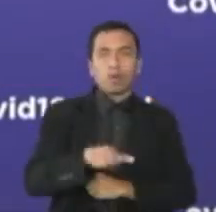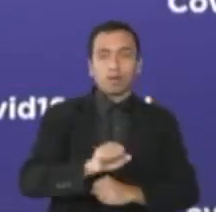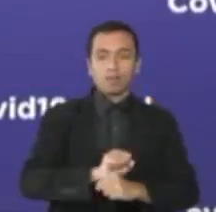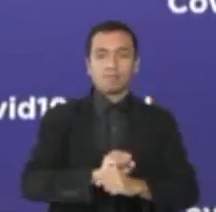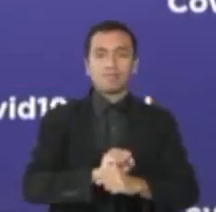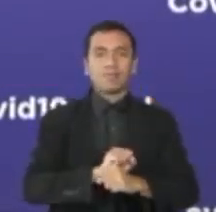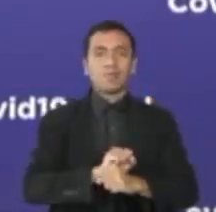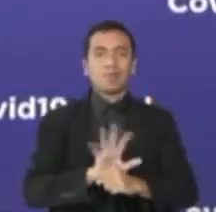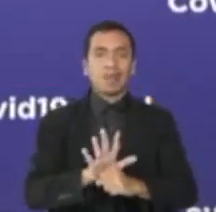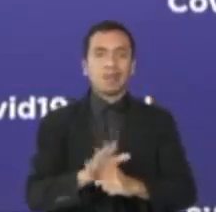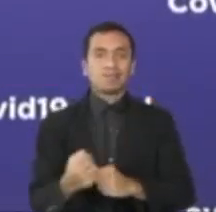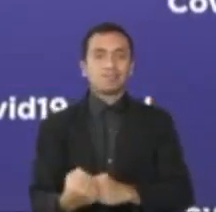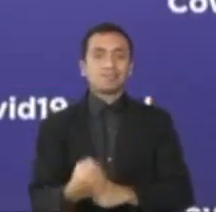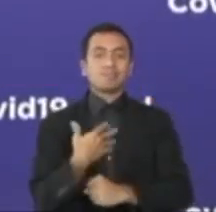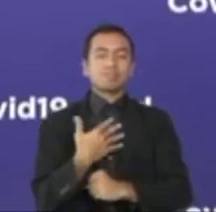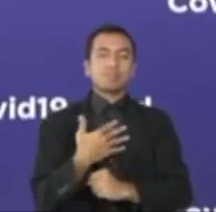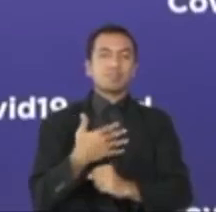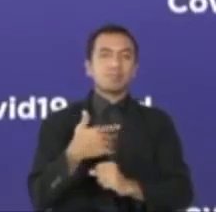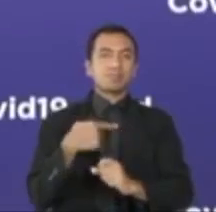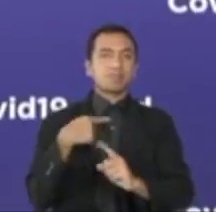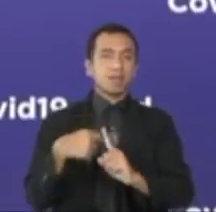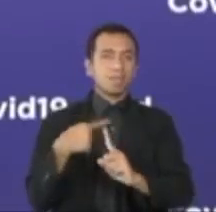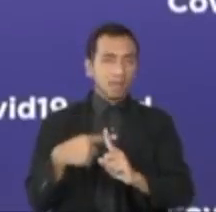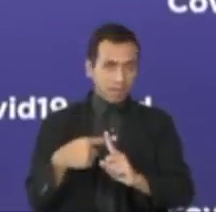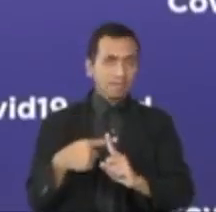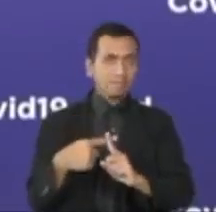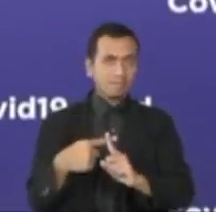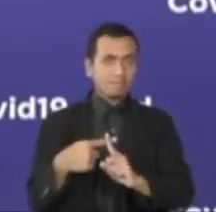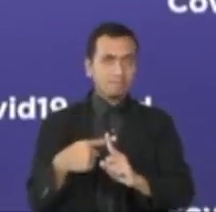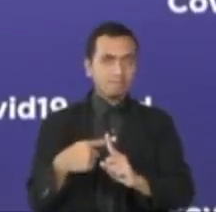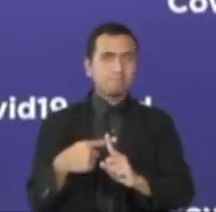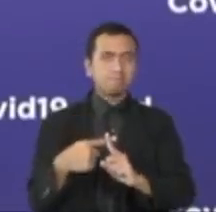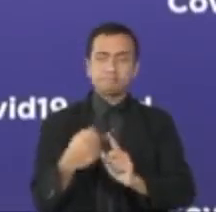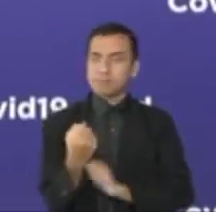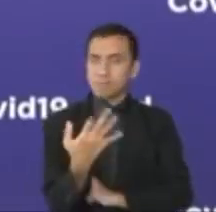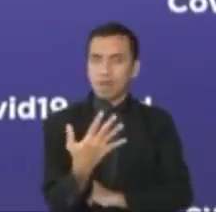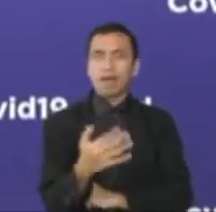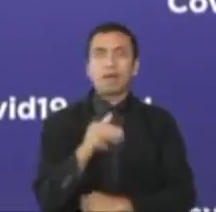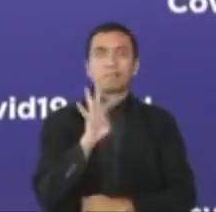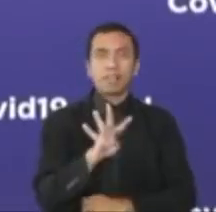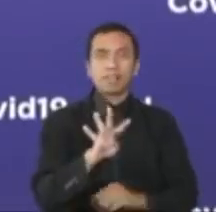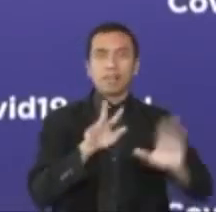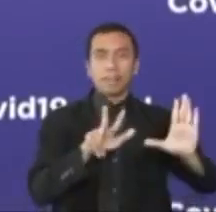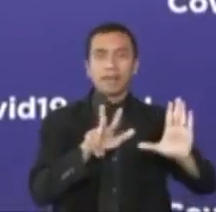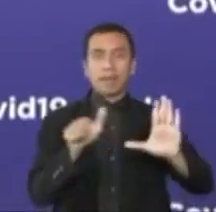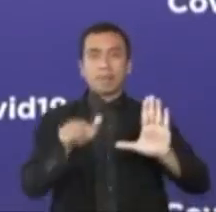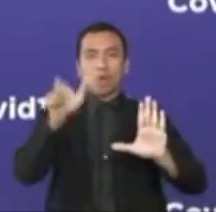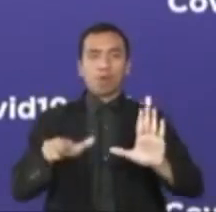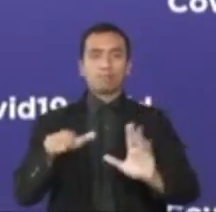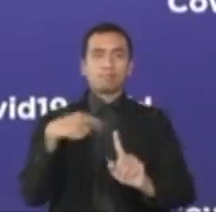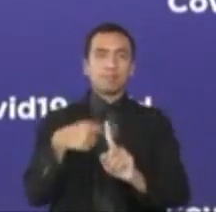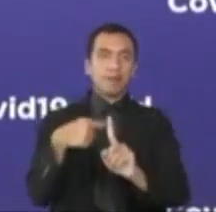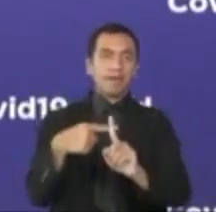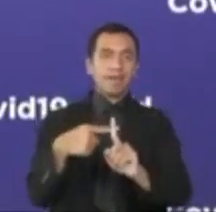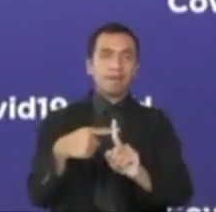konfirmasi kofit 19 ada kenaikan sebanyak 486 orang